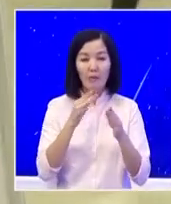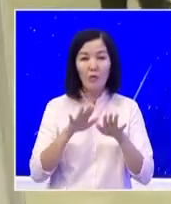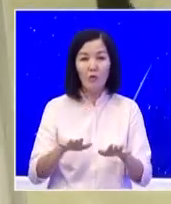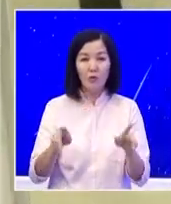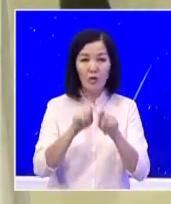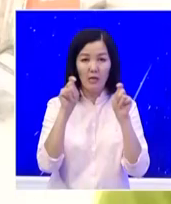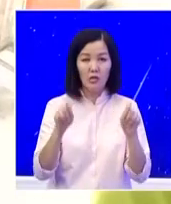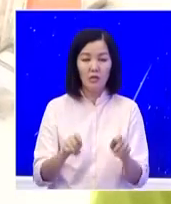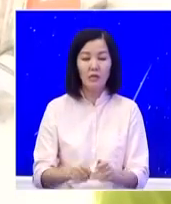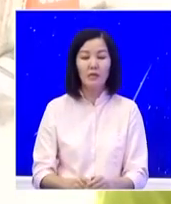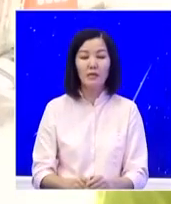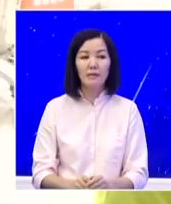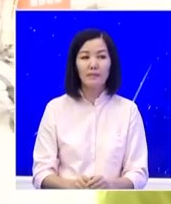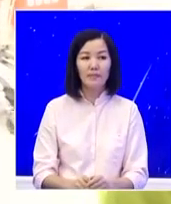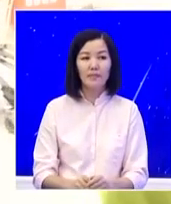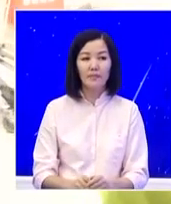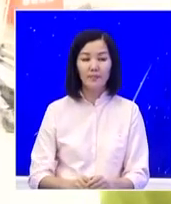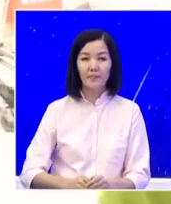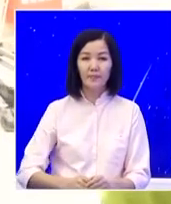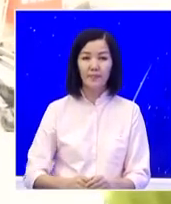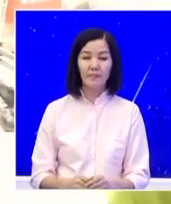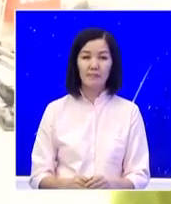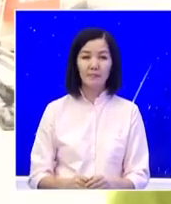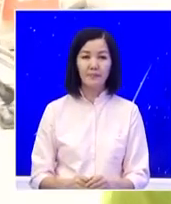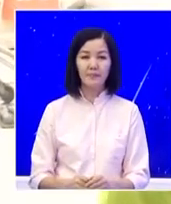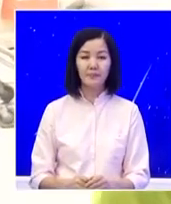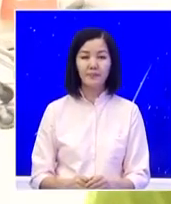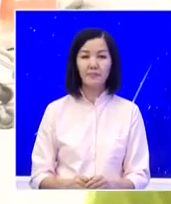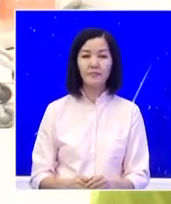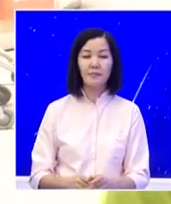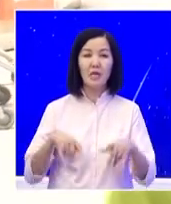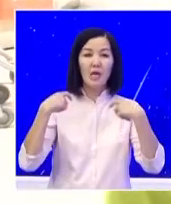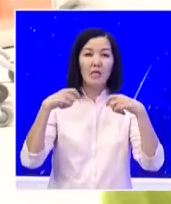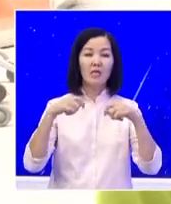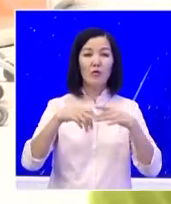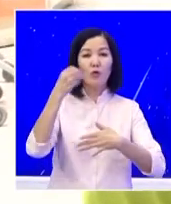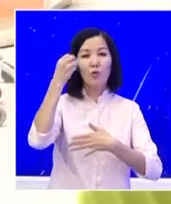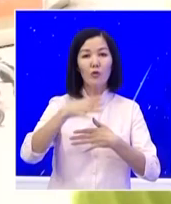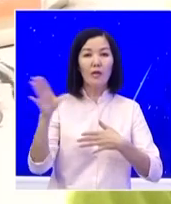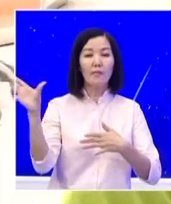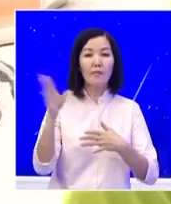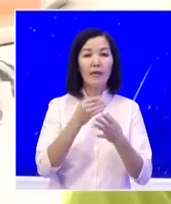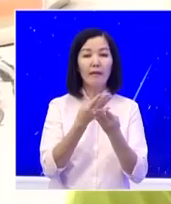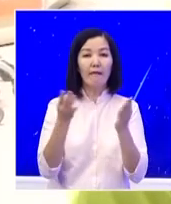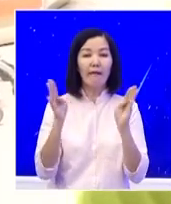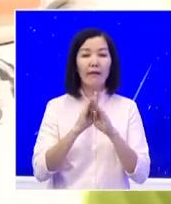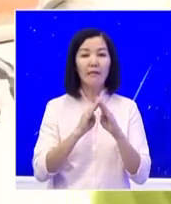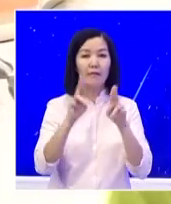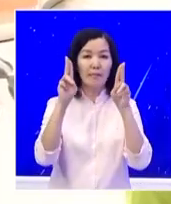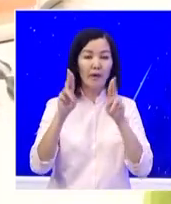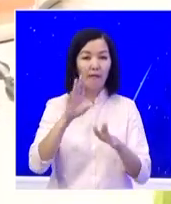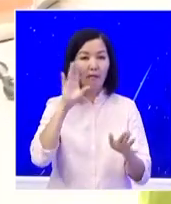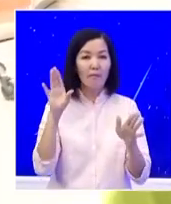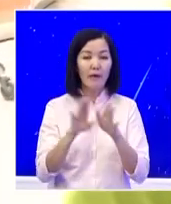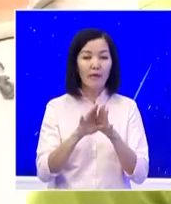ғана ашық. Апорт все карантинные мероприятия согласованы. Апорт сауда орталығында барлық карантин талап ережелері қатаң